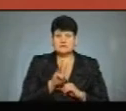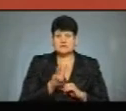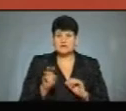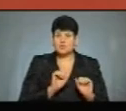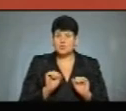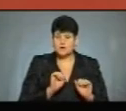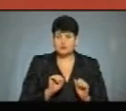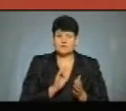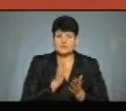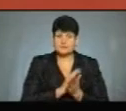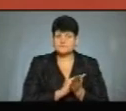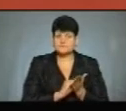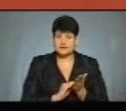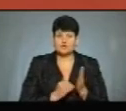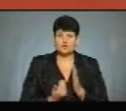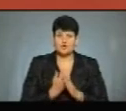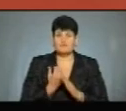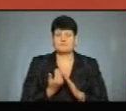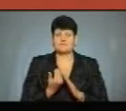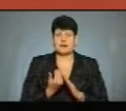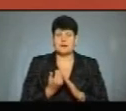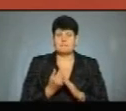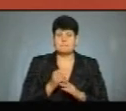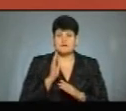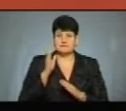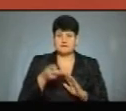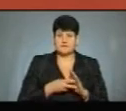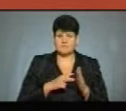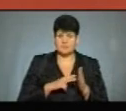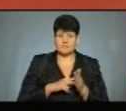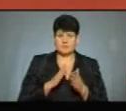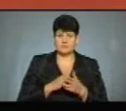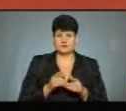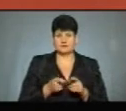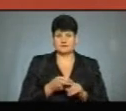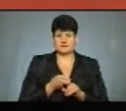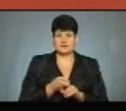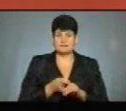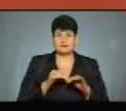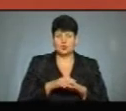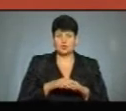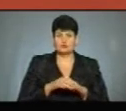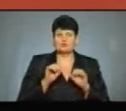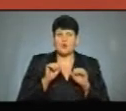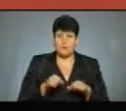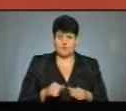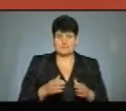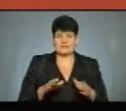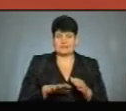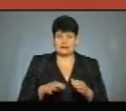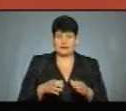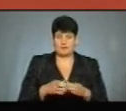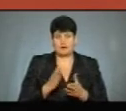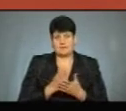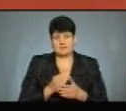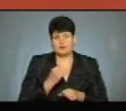що нові перспективні плани мають відповідати методиці формування спроможних територіальних громад. І цю методику мав би зараз